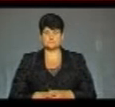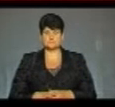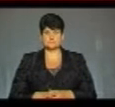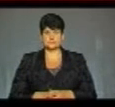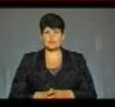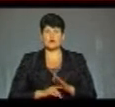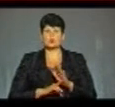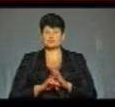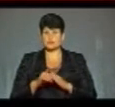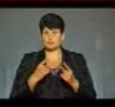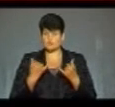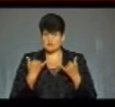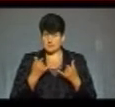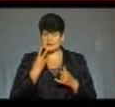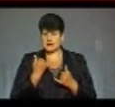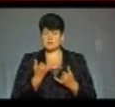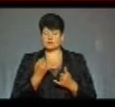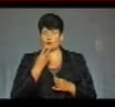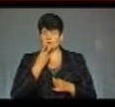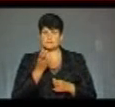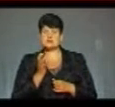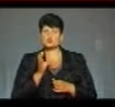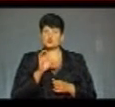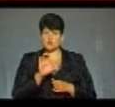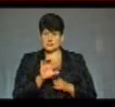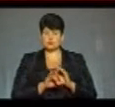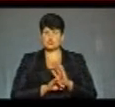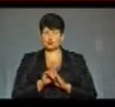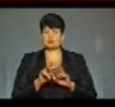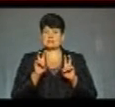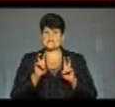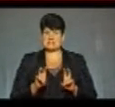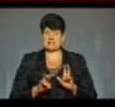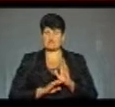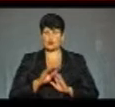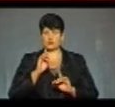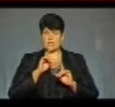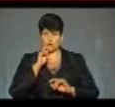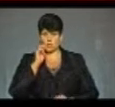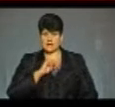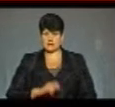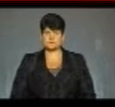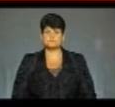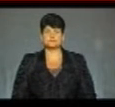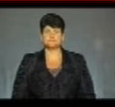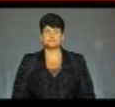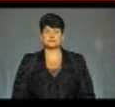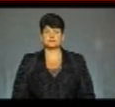Розпочнемо розмову за мить, а зараз давайте подивимося сюжет з початку засідання Верховної Ради України.